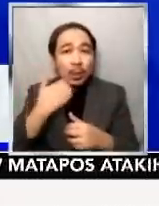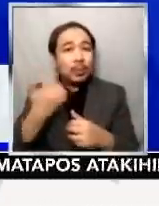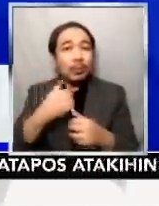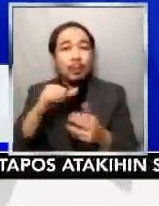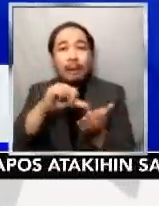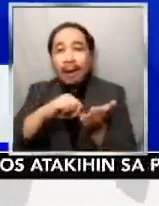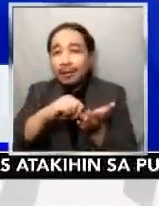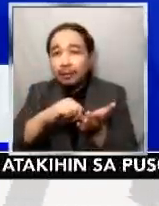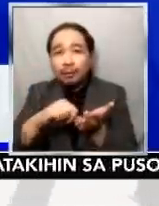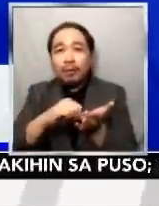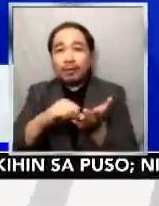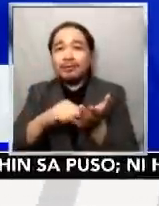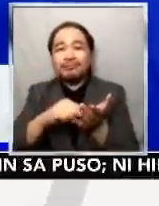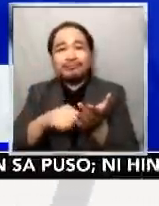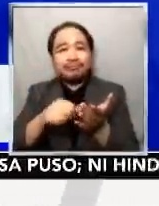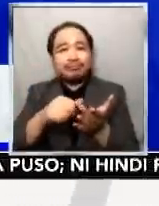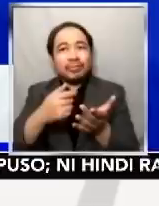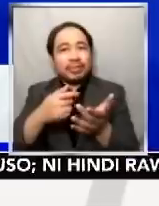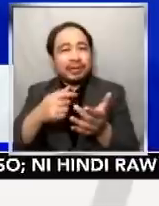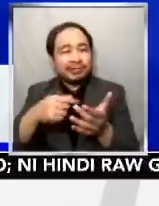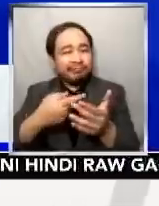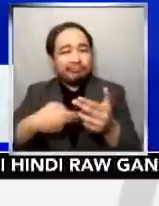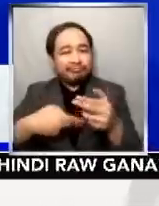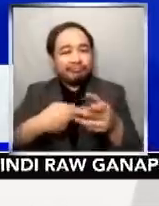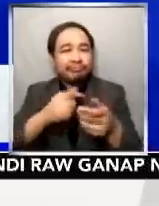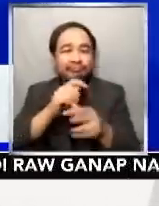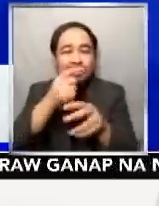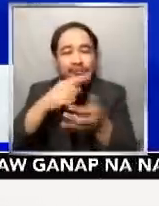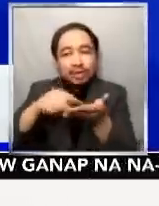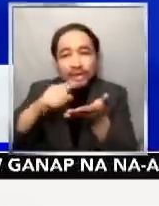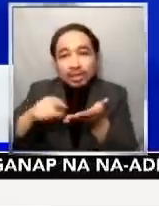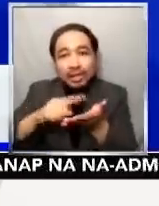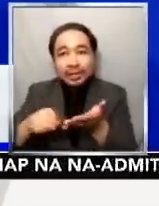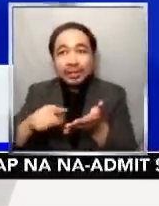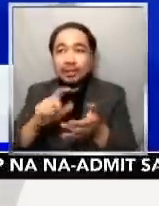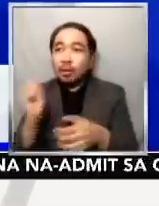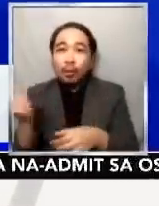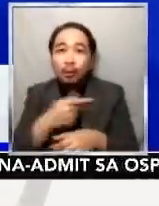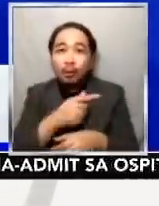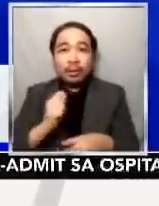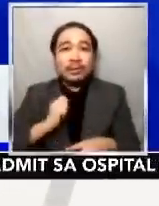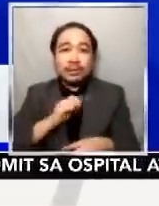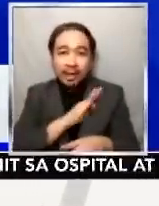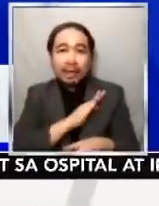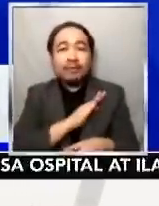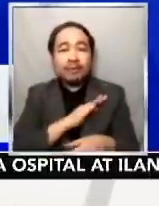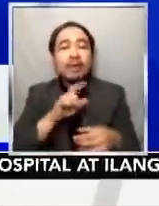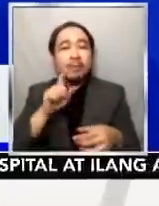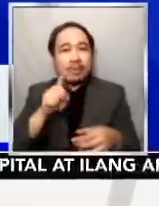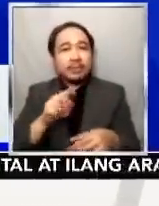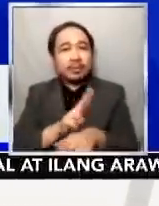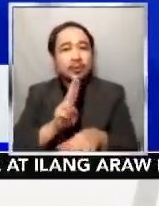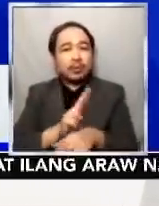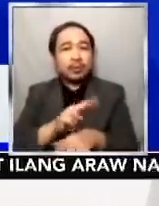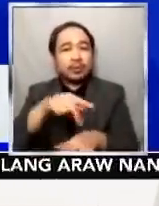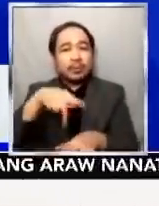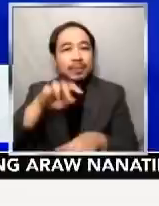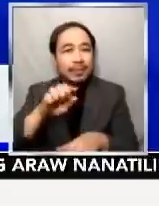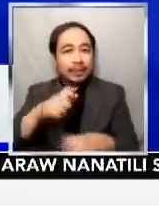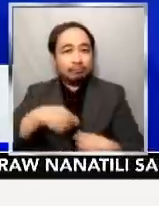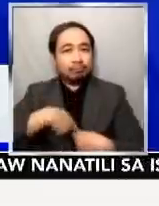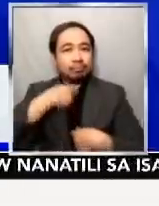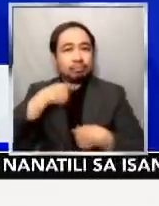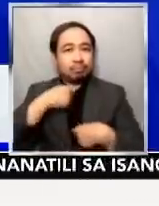And making sure na lahat ng personnel natin are wearing PPE. Hindi lang yung station, pati yung